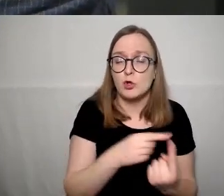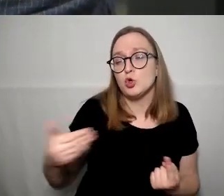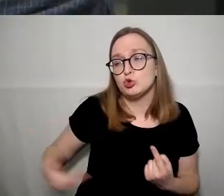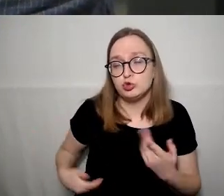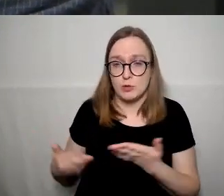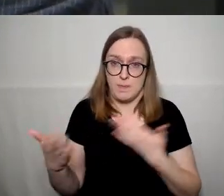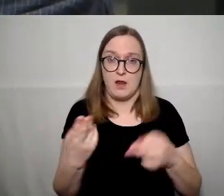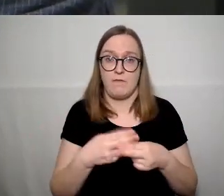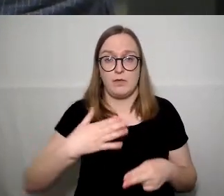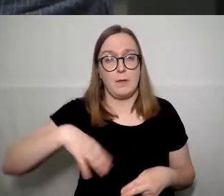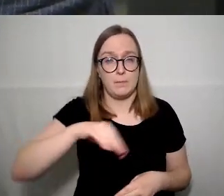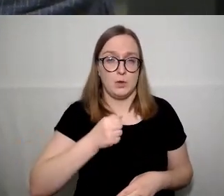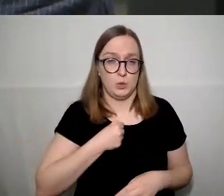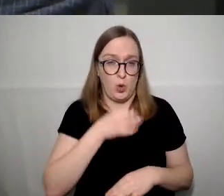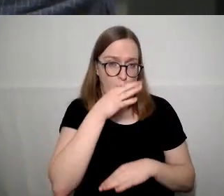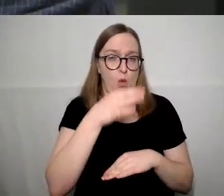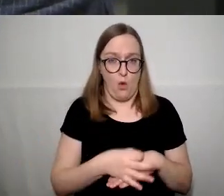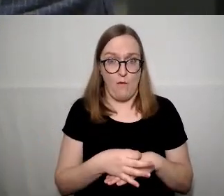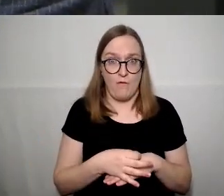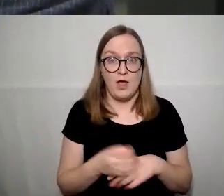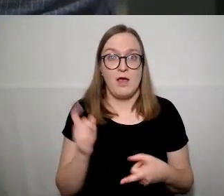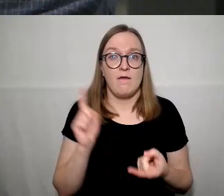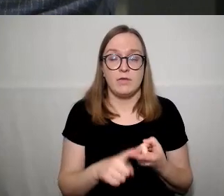jog tam tikrą dienų skaičių